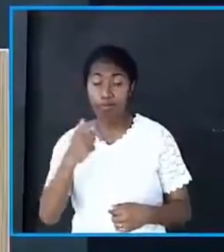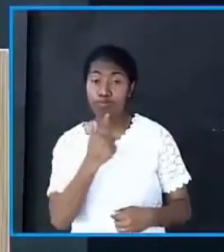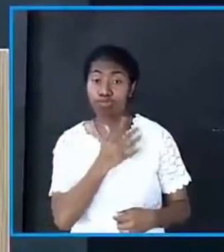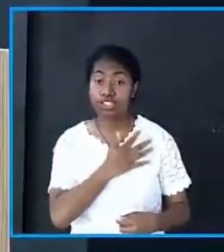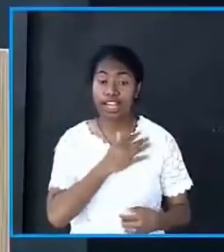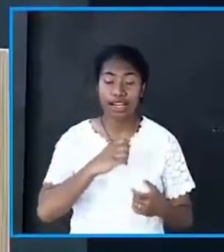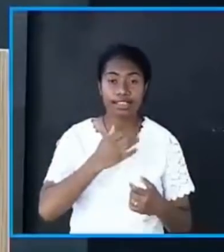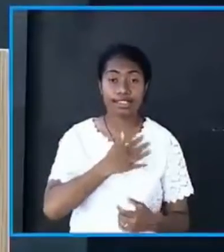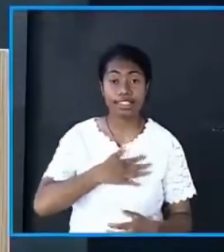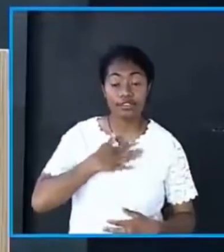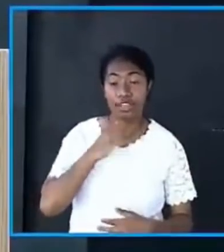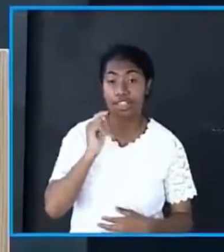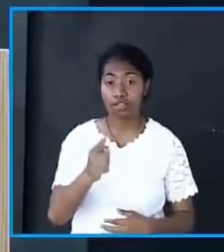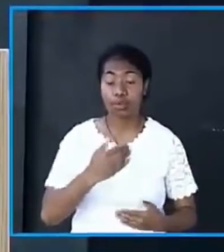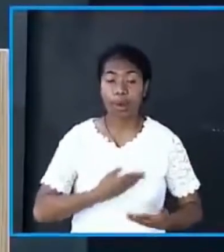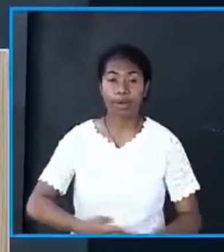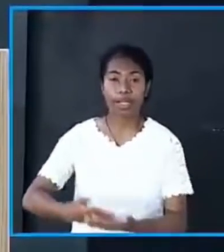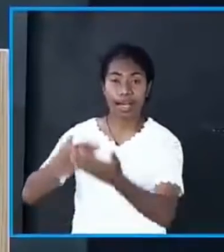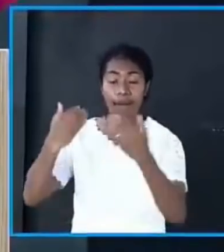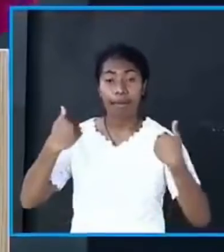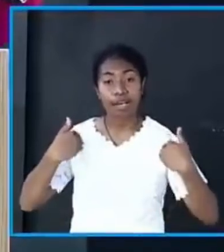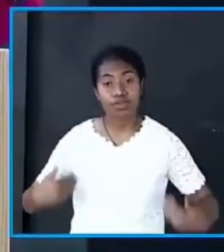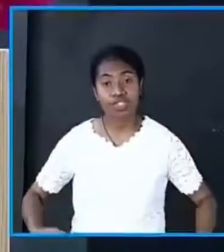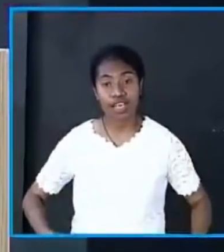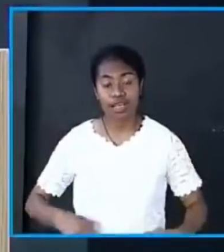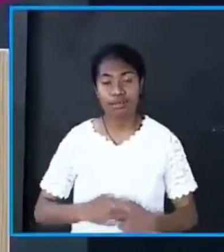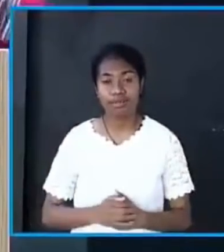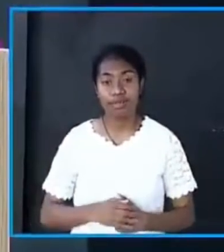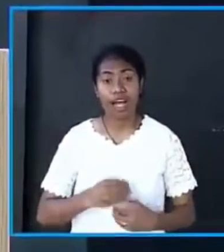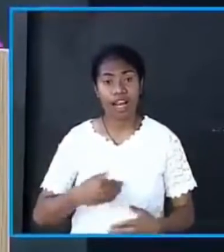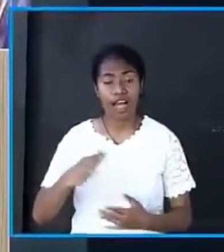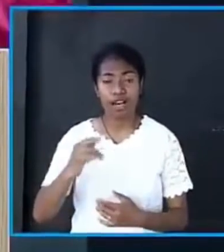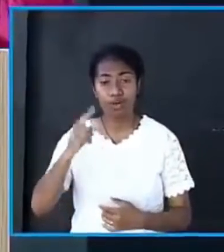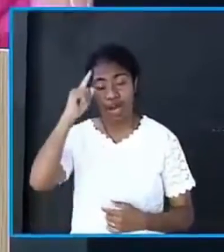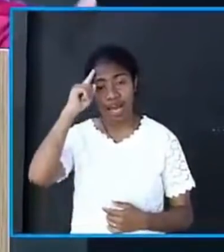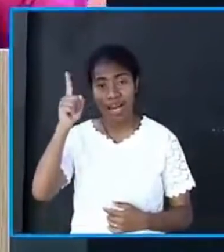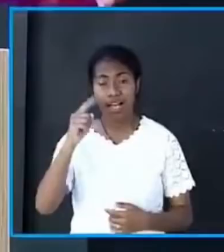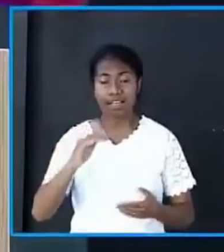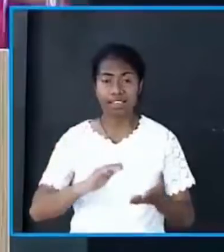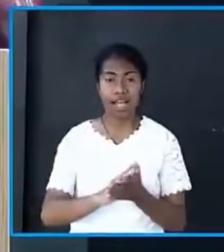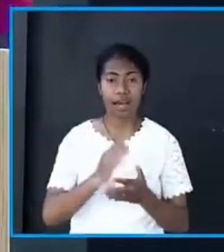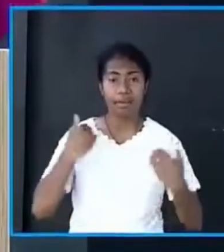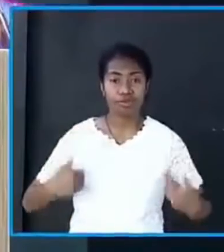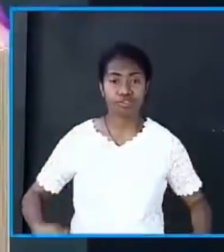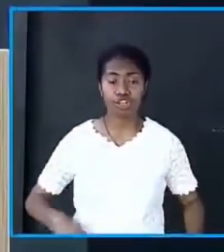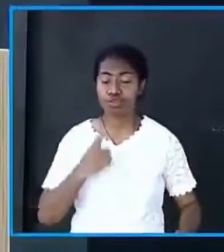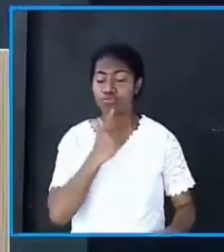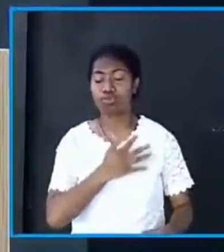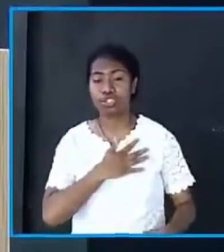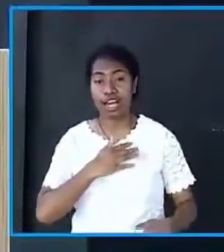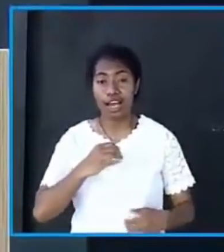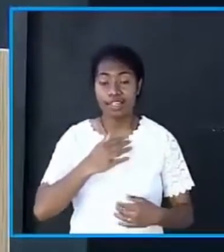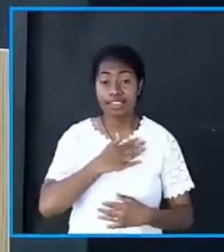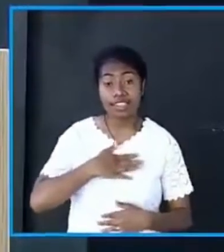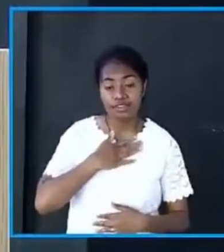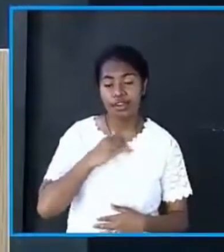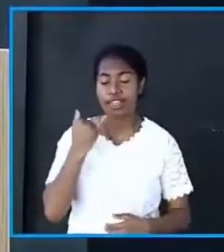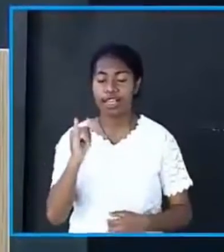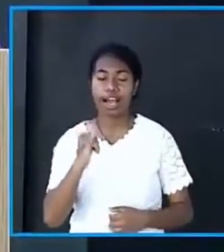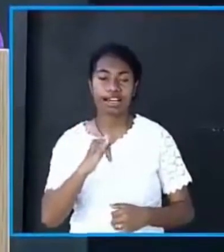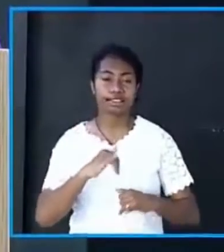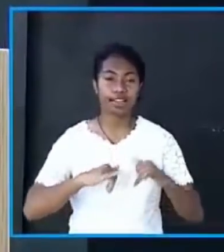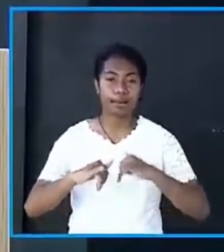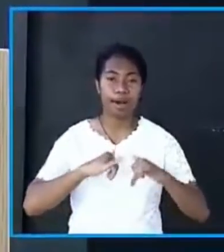Allah memberikan sifat itu kepada manusia makan lalu akhlak dan manusia mempunyai sifat yang sama itu